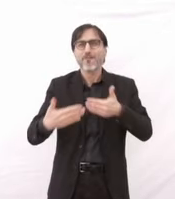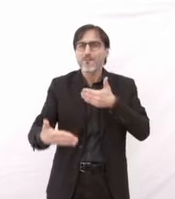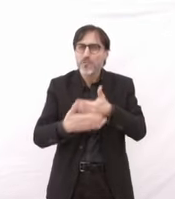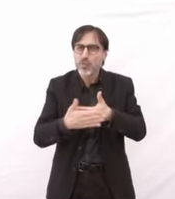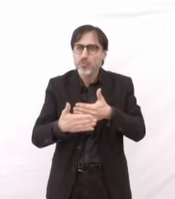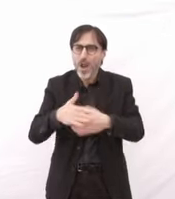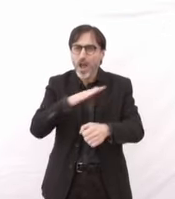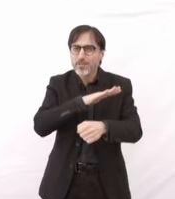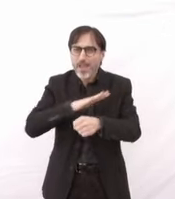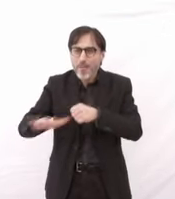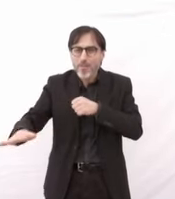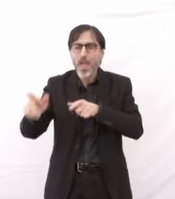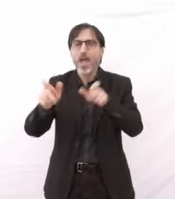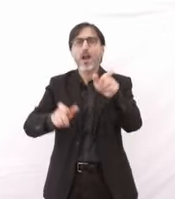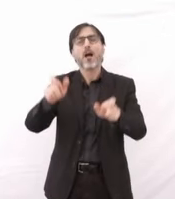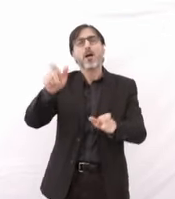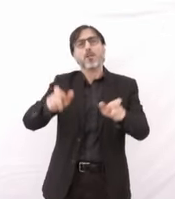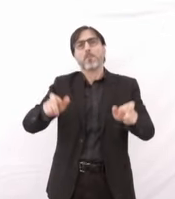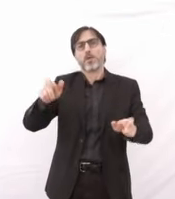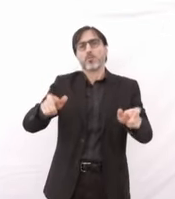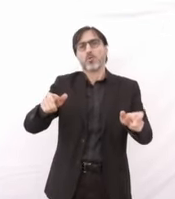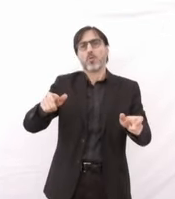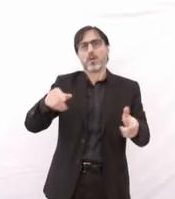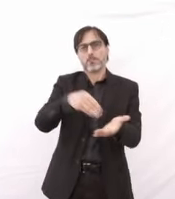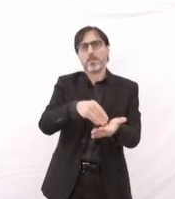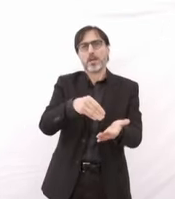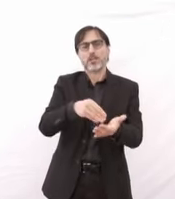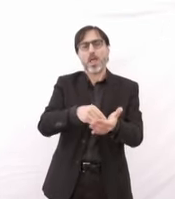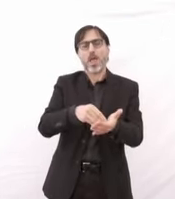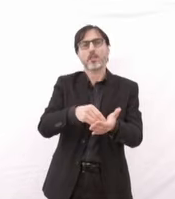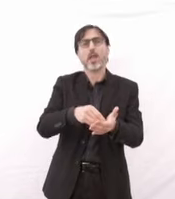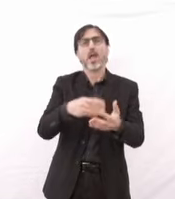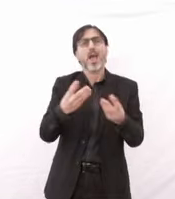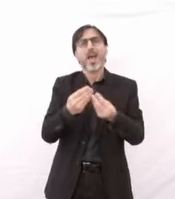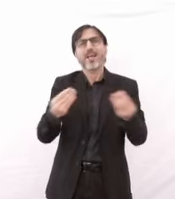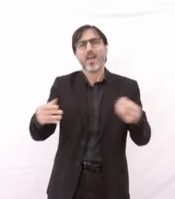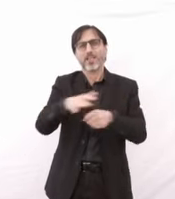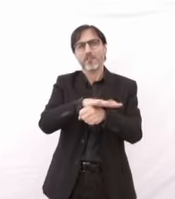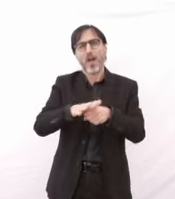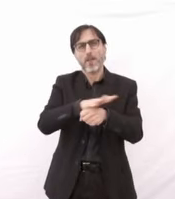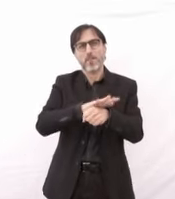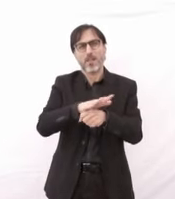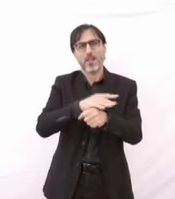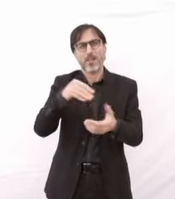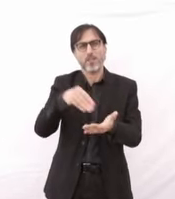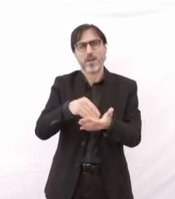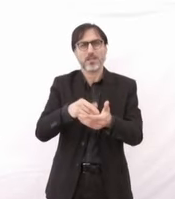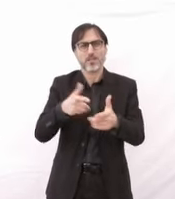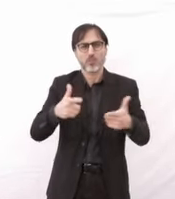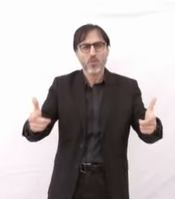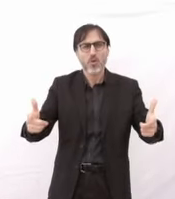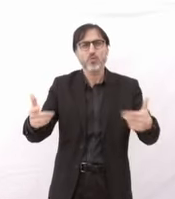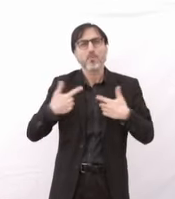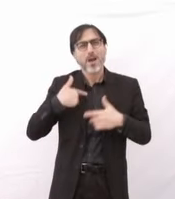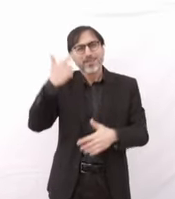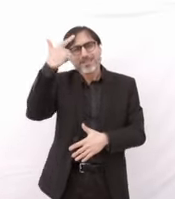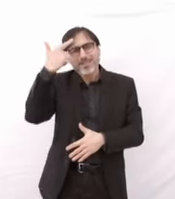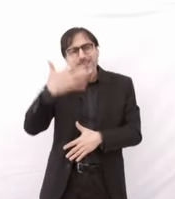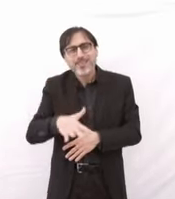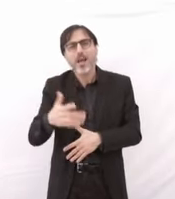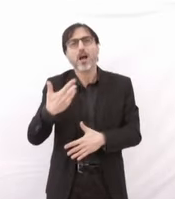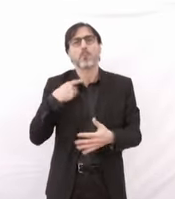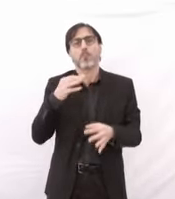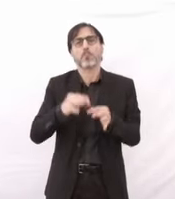vicinanza verso le persone che sono qui e verso anche i tanti familiari che non sono qui ma che sanno che in